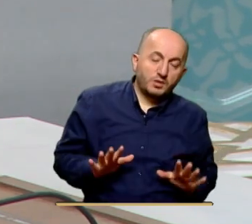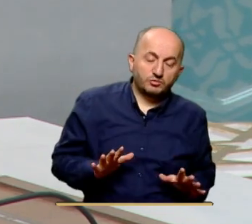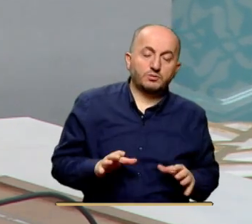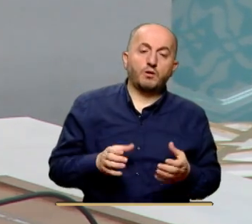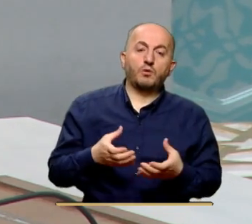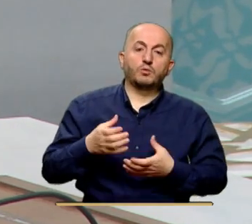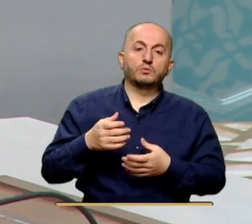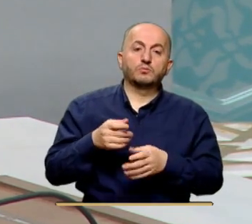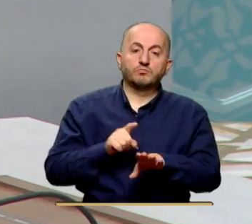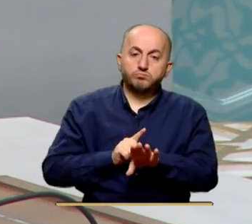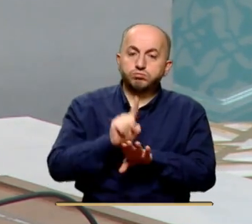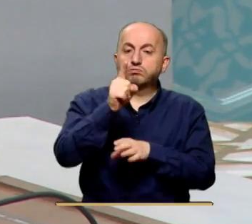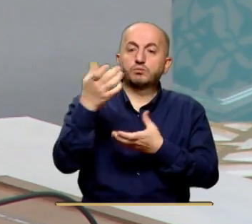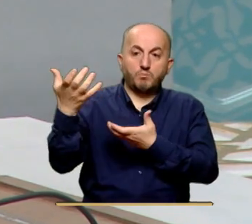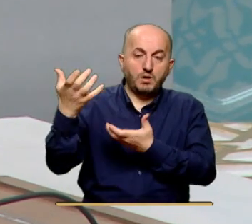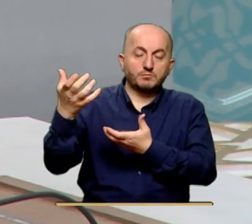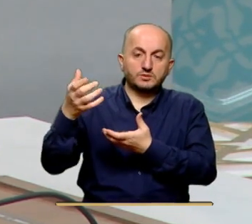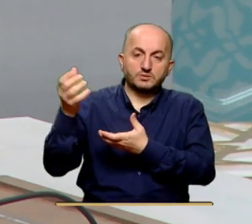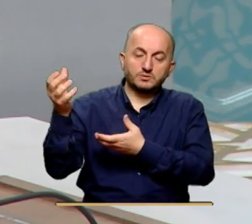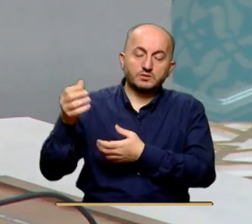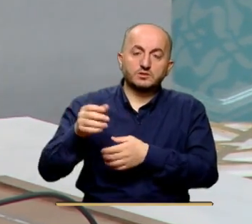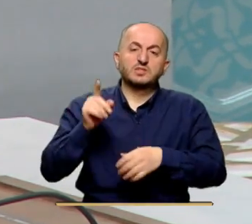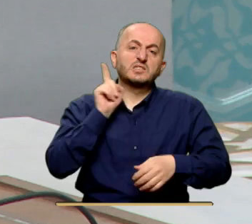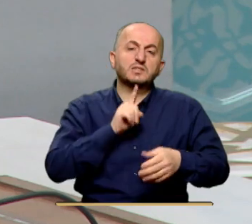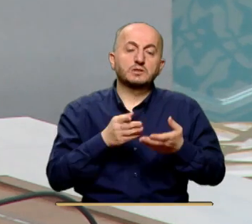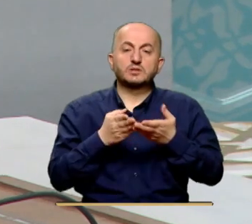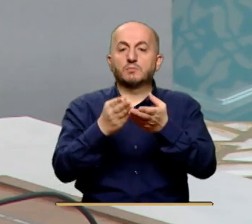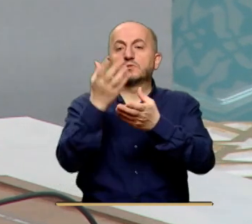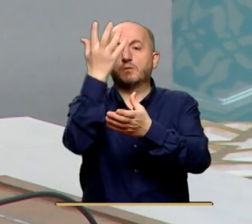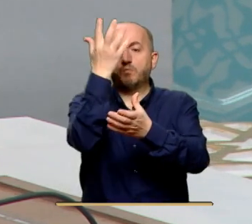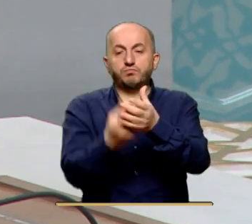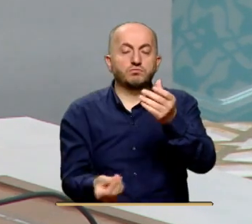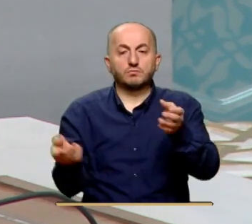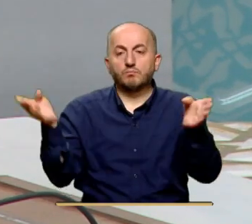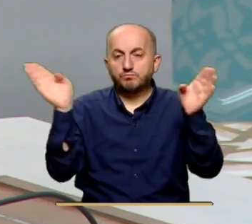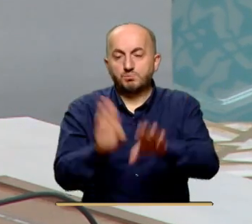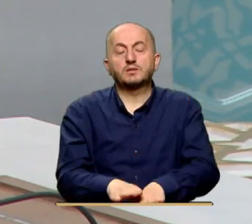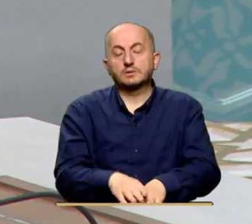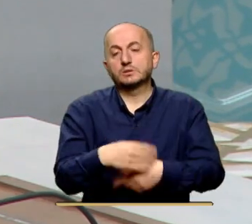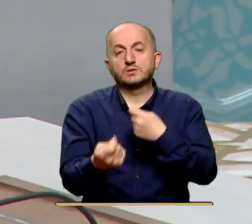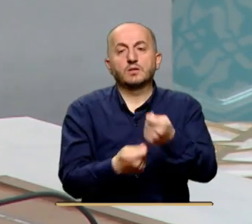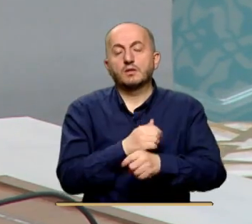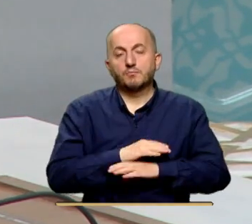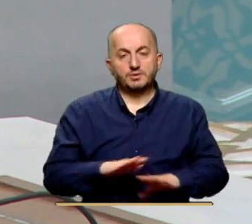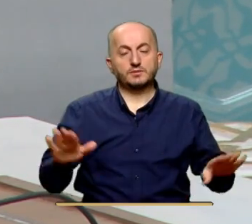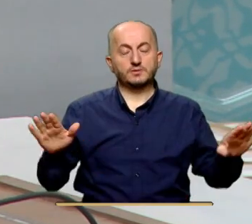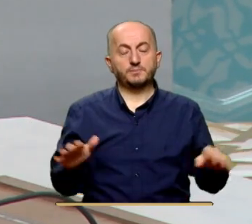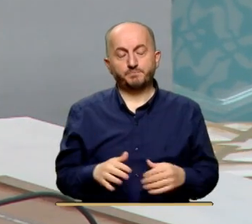top mermisini topa sürerek İngiliz gemisini batırdı ve işlerini bitirdi. Bu anlamda değerli